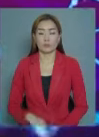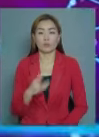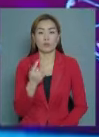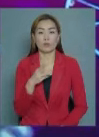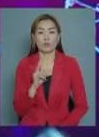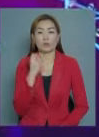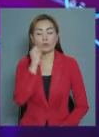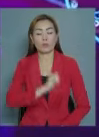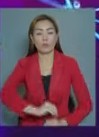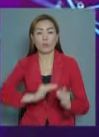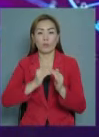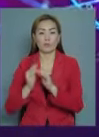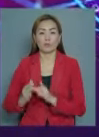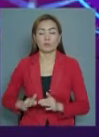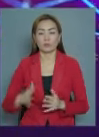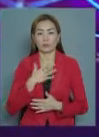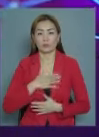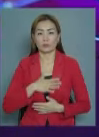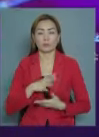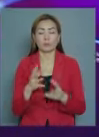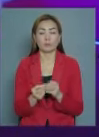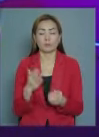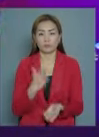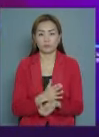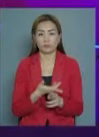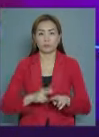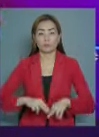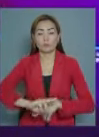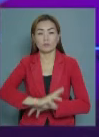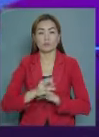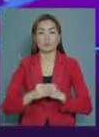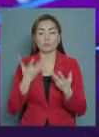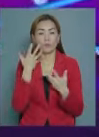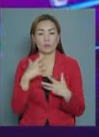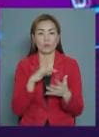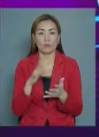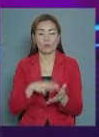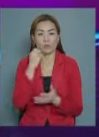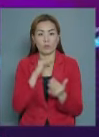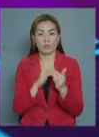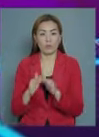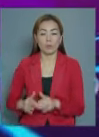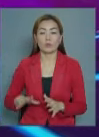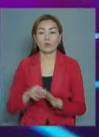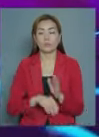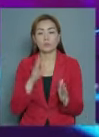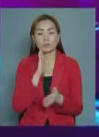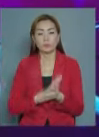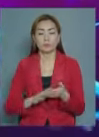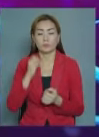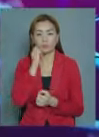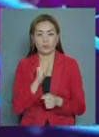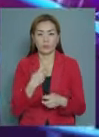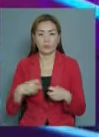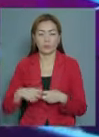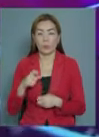Құлсардағы ескі апатты үйлер шаһар көркіне сын келтіріп тұр. Шағын қаланың шырайын кетірген ескі үйлер мен ондағы кәріз жүйесінің тозып